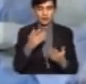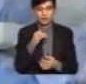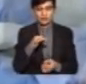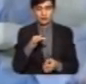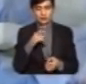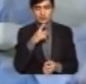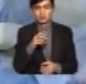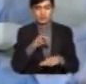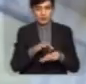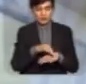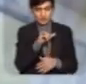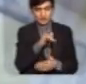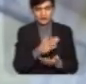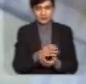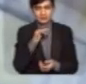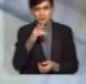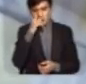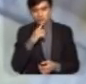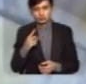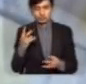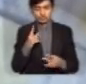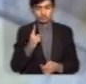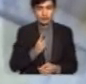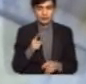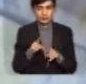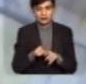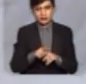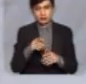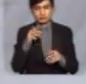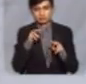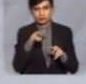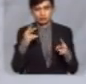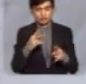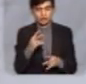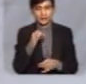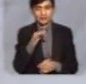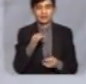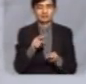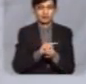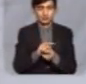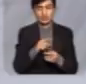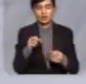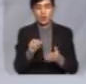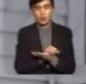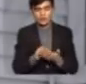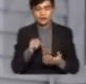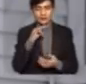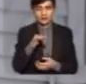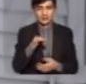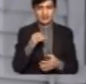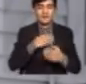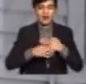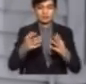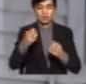ждать месяцами еще сложнее ситуация с бомжами нуждающимися в особом уходе восстановить документы получить инвалидность они могут только